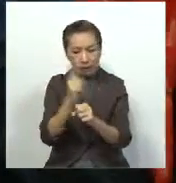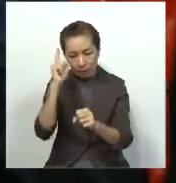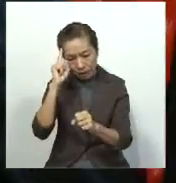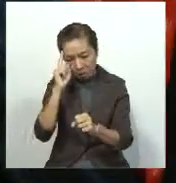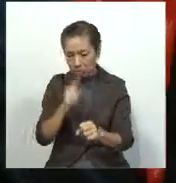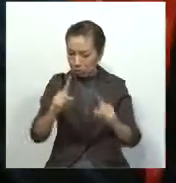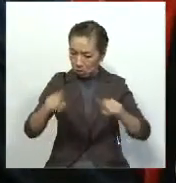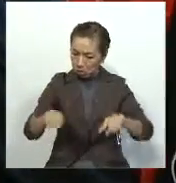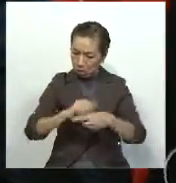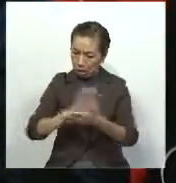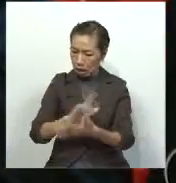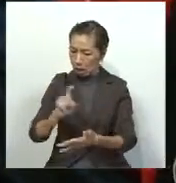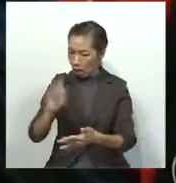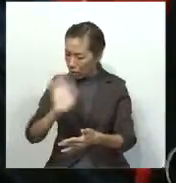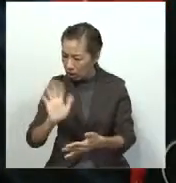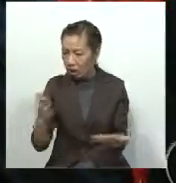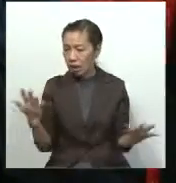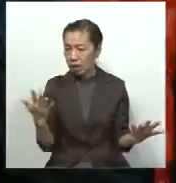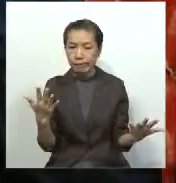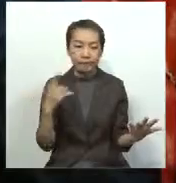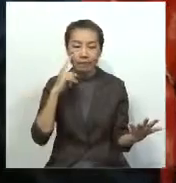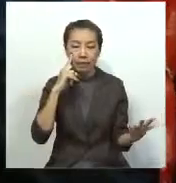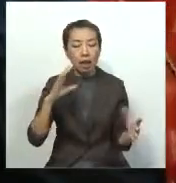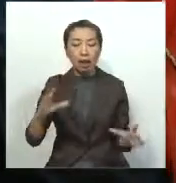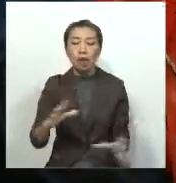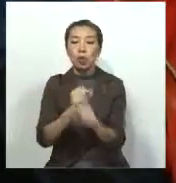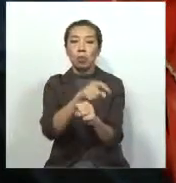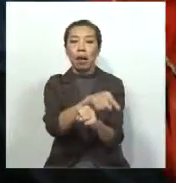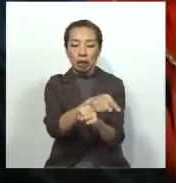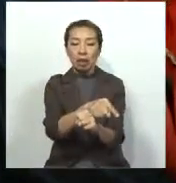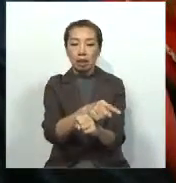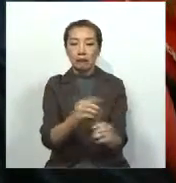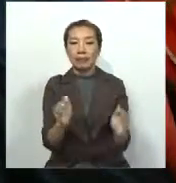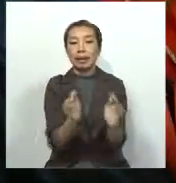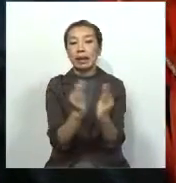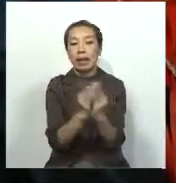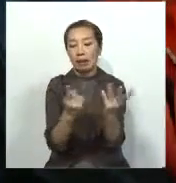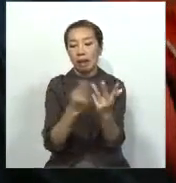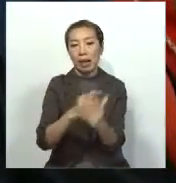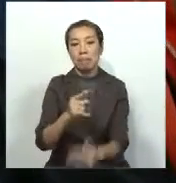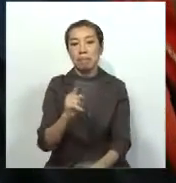ว่าไม่ให้นับคะแนนครับนั่นก็เป็นกรณีที่